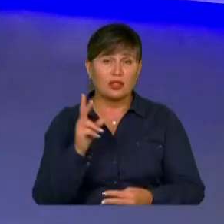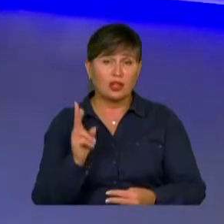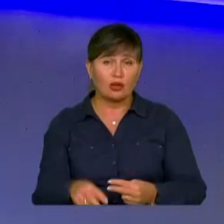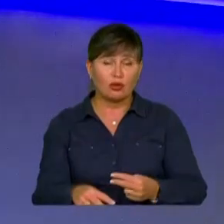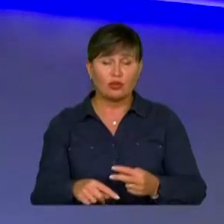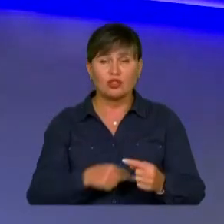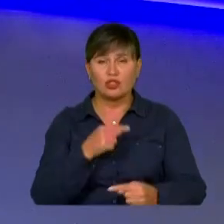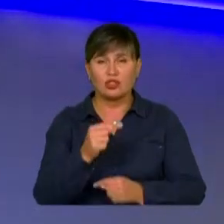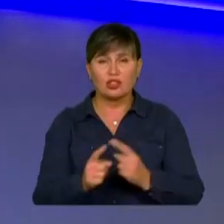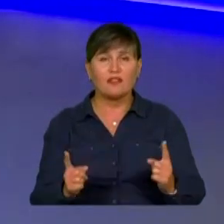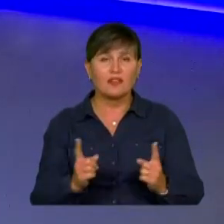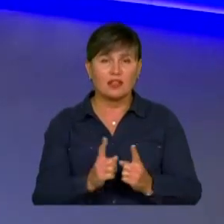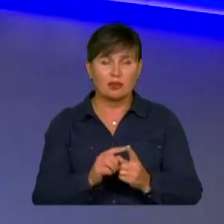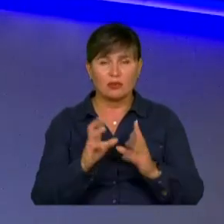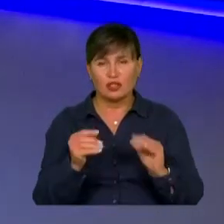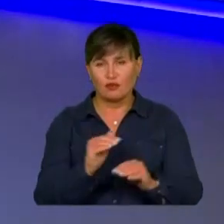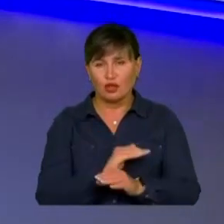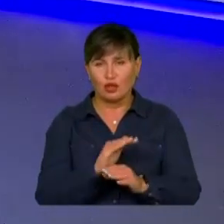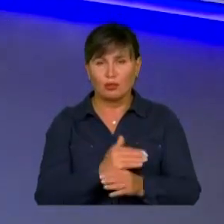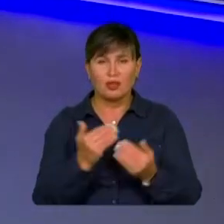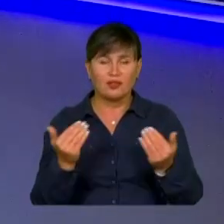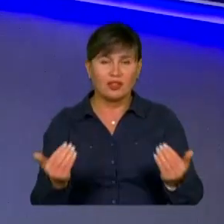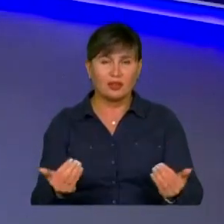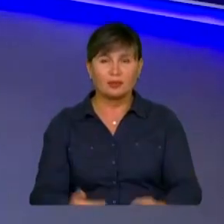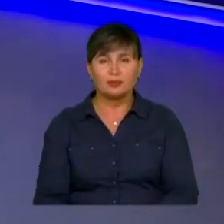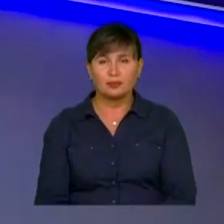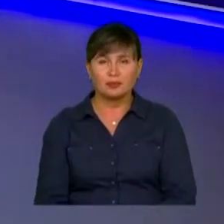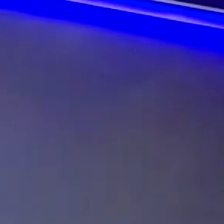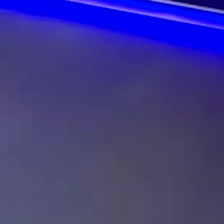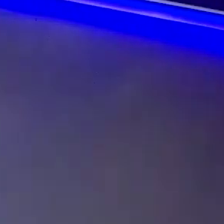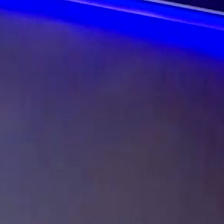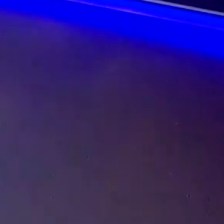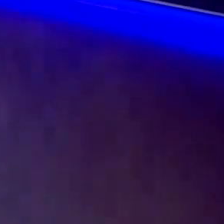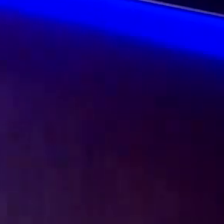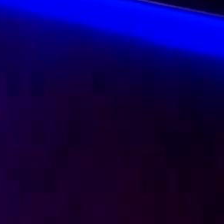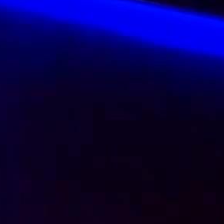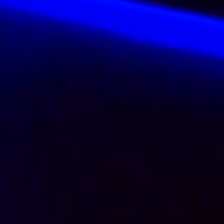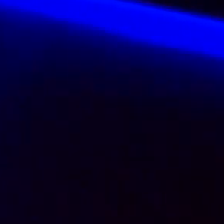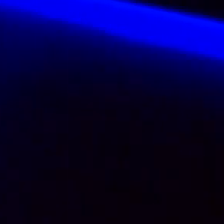студии для вас работали Алия Абитова и Диас Махамбетов. Всего доброго, до встречи в эфире.